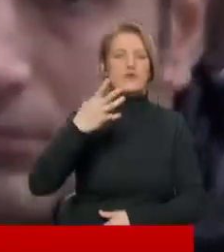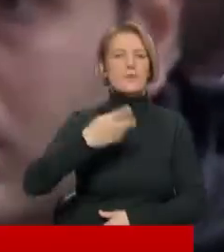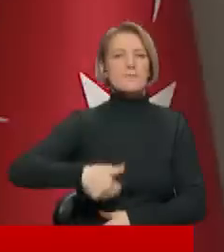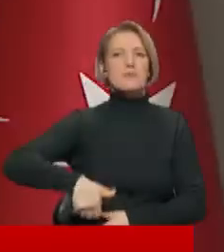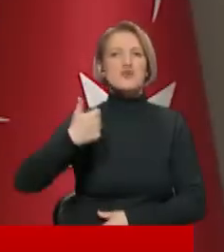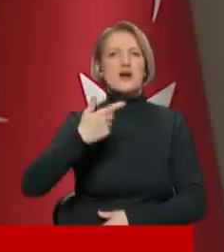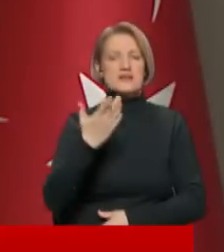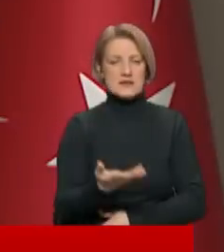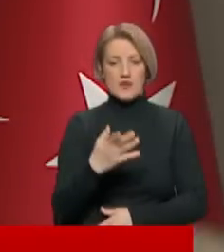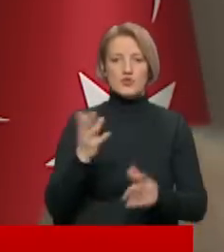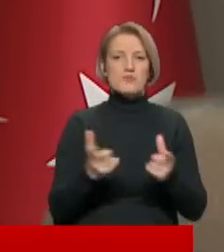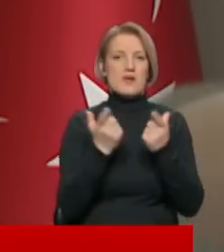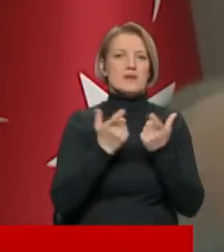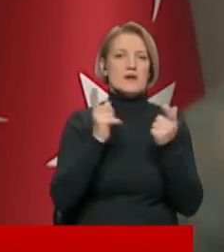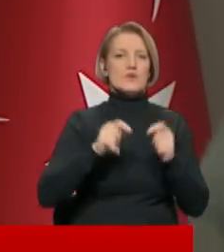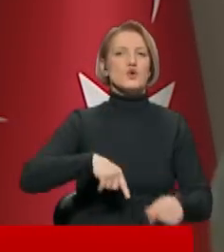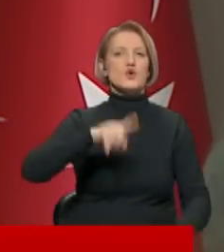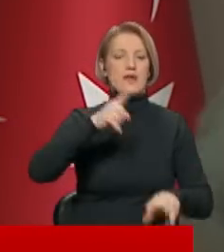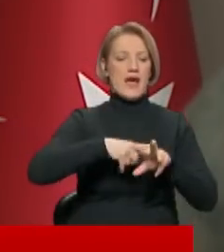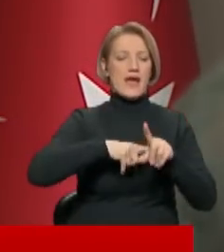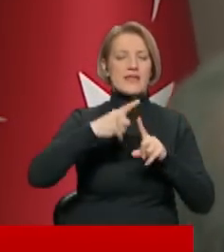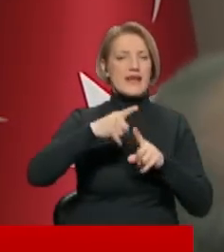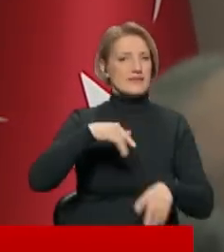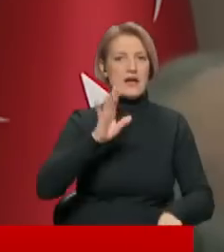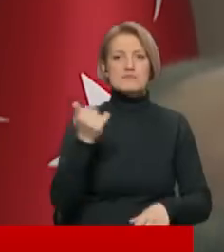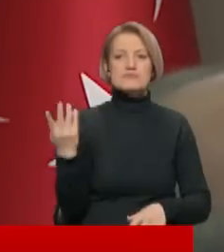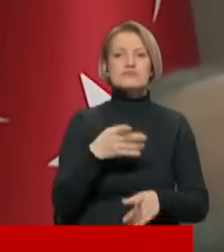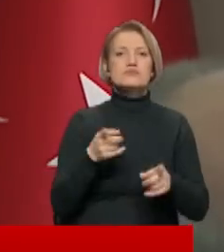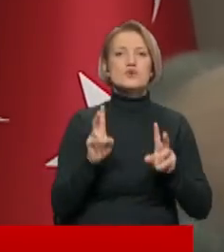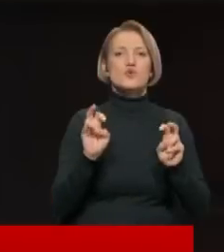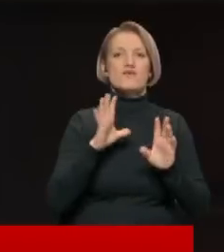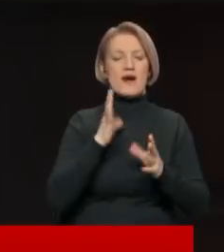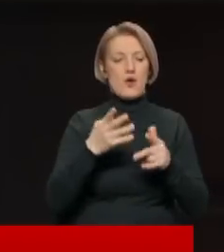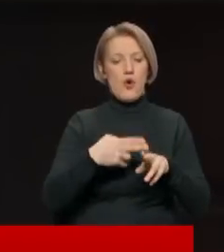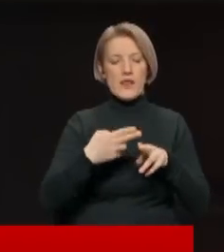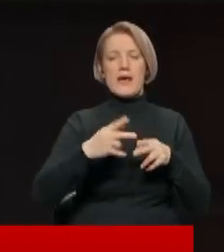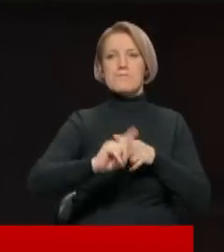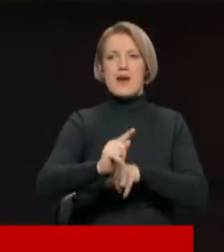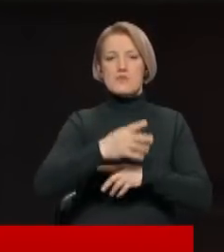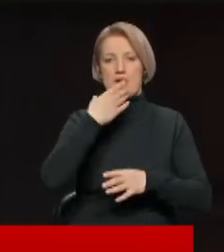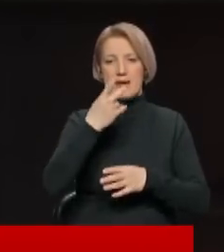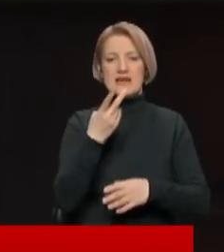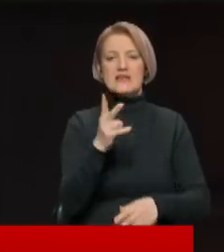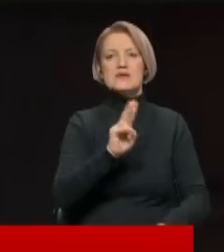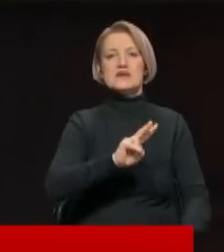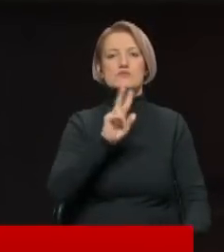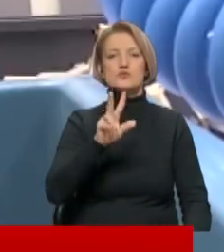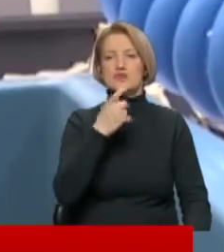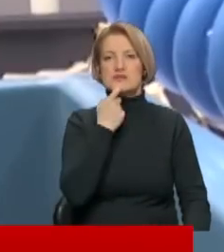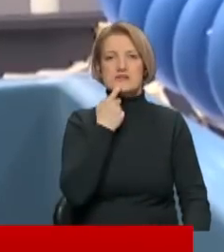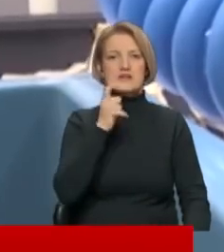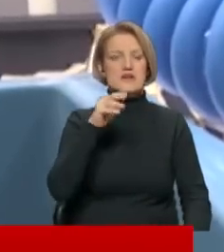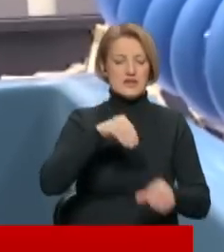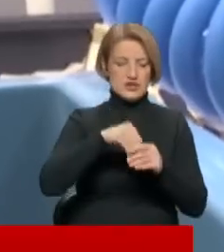başkanlığında toplanacak kabini gündemde sadece EYT değil pek çok konu olacak Örneğin memura emekliye 2023 yılı için